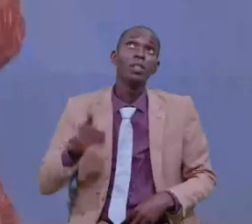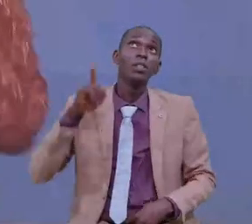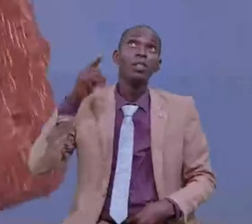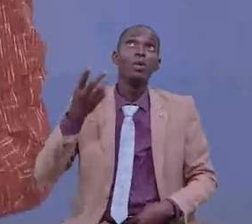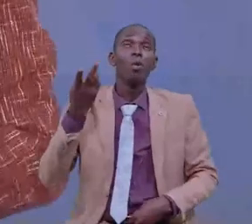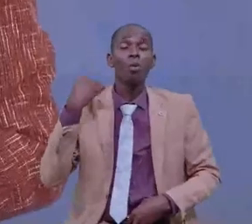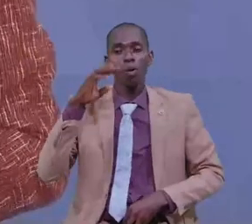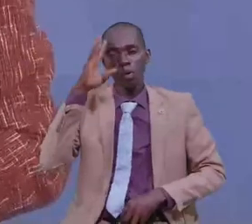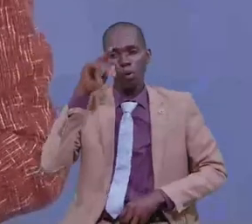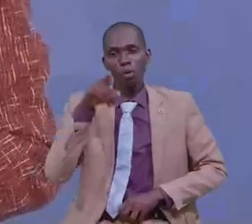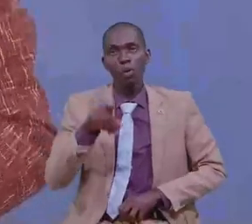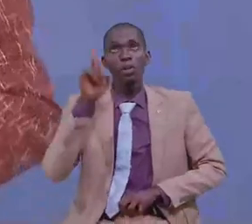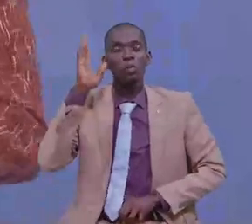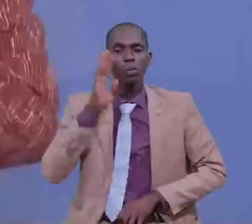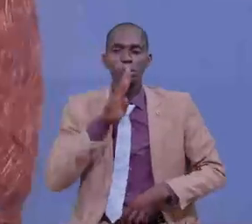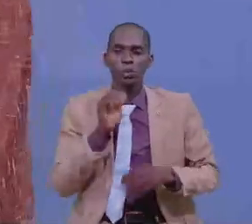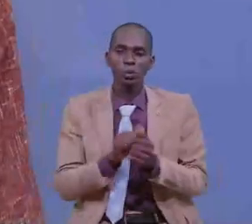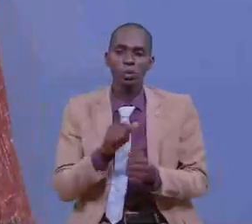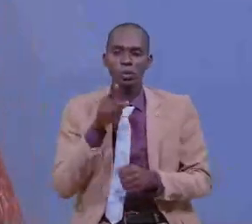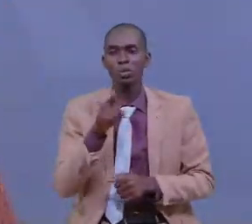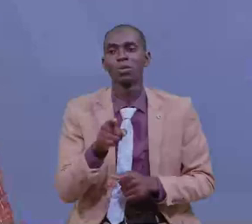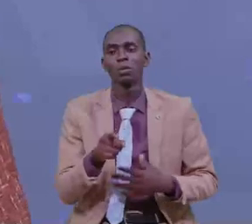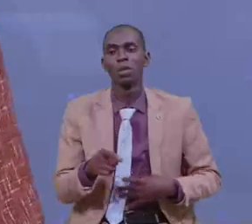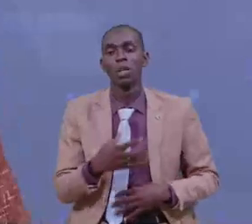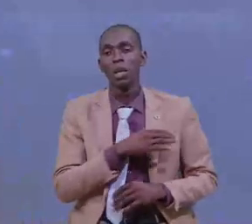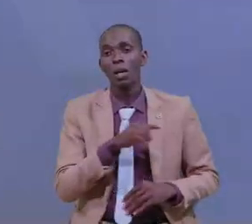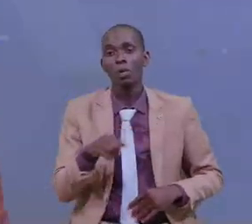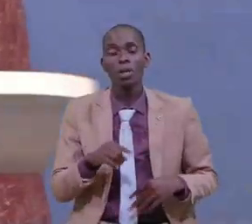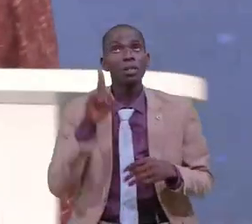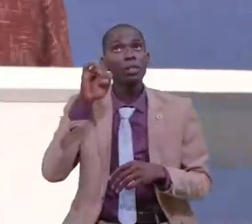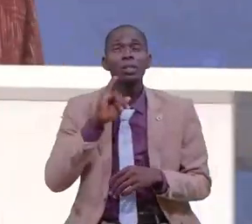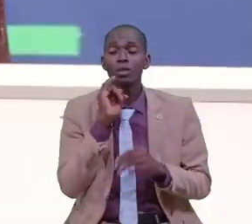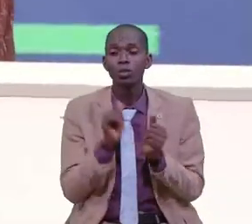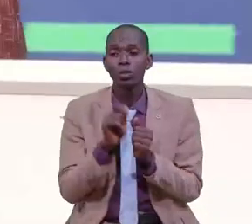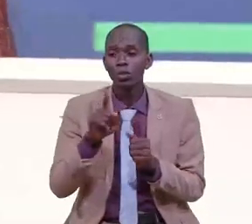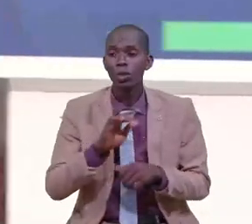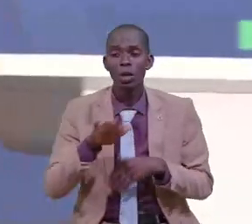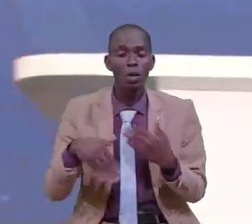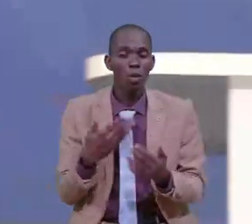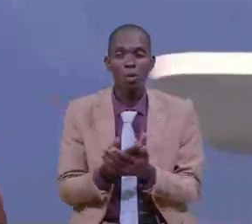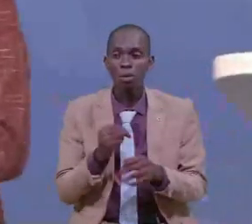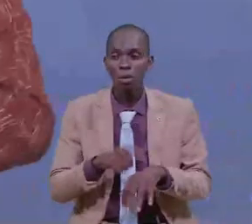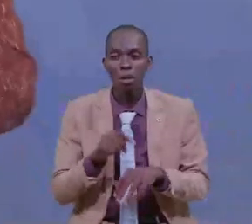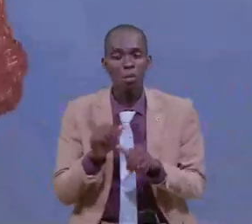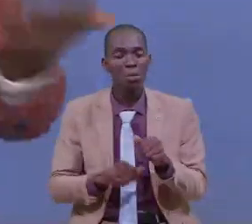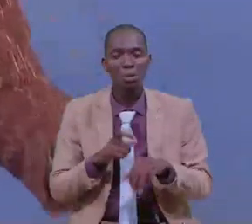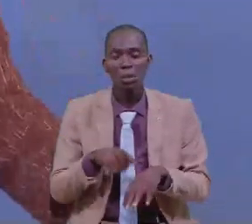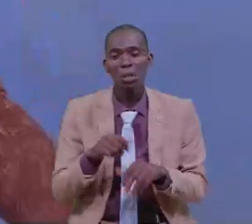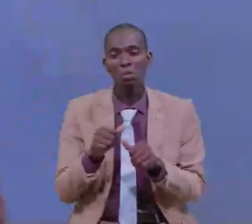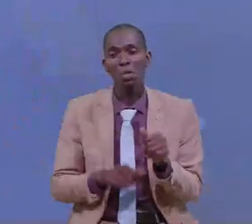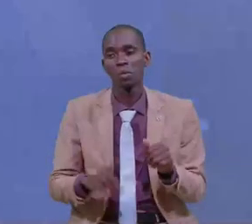il était avec lui et il sera avec toi. Et lorsqu'il est avec toi à tout moment,